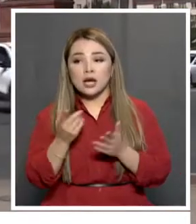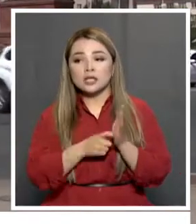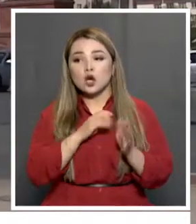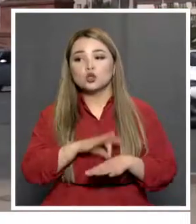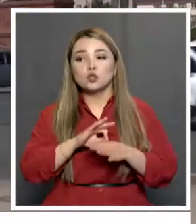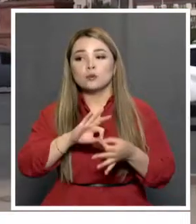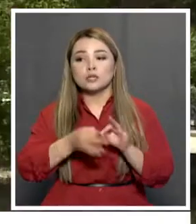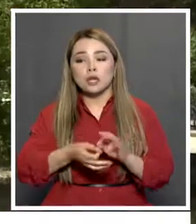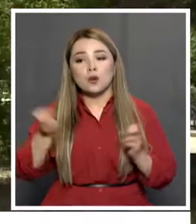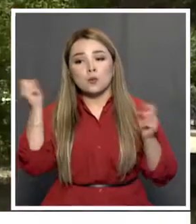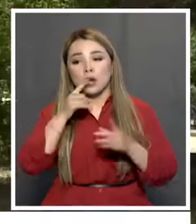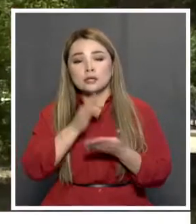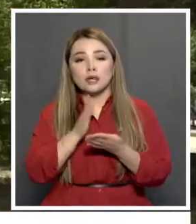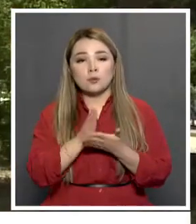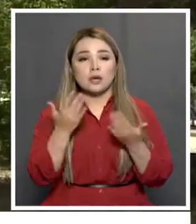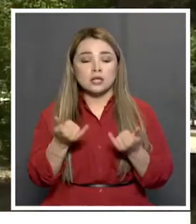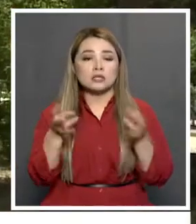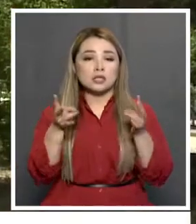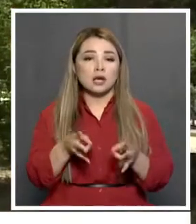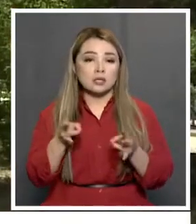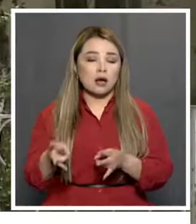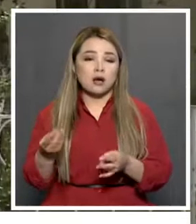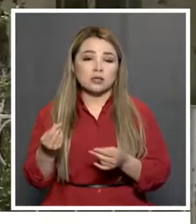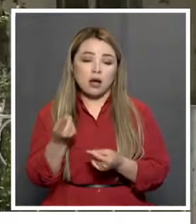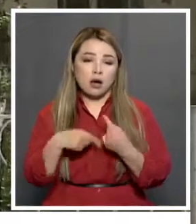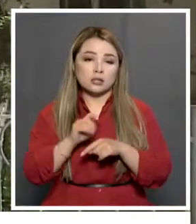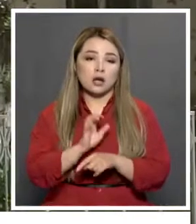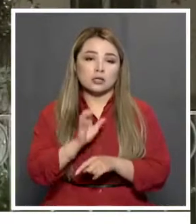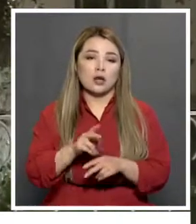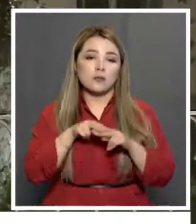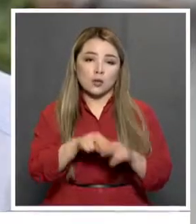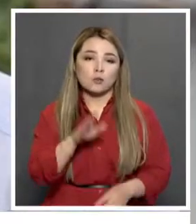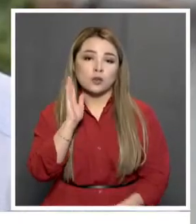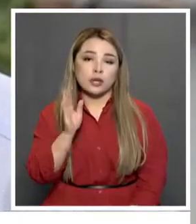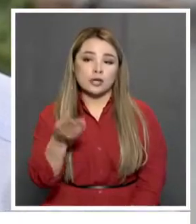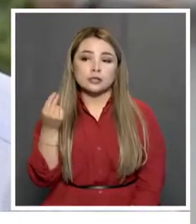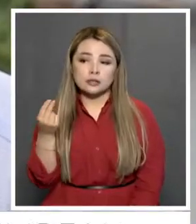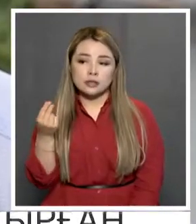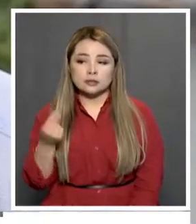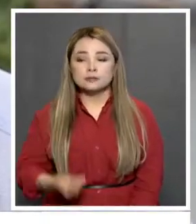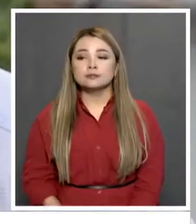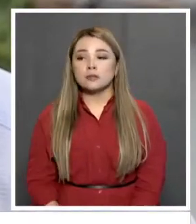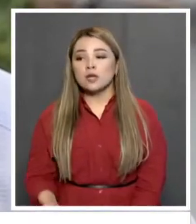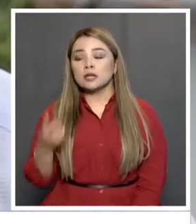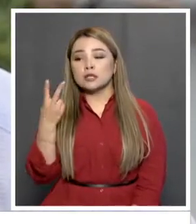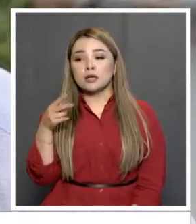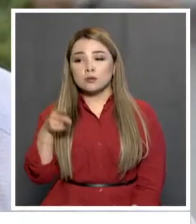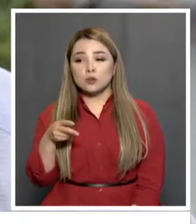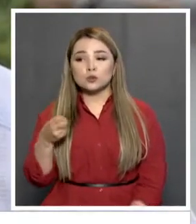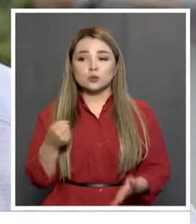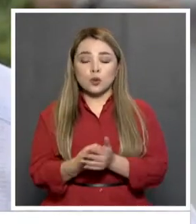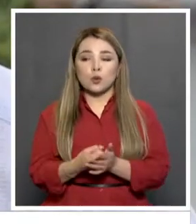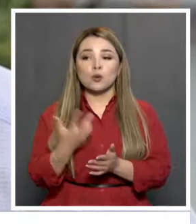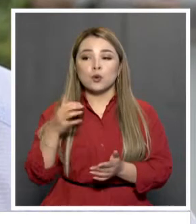тексеру амалдарынан соң белгілі болмақ, зардап шеккендерге қаржы қайтарылады. 200 мыңнан 500 мыңға шейін шешіп отқан ай